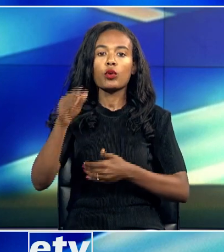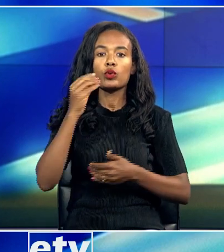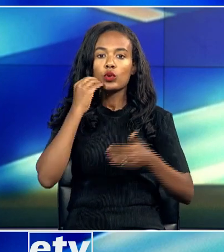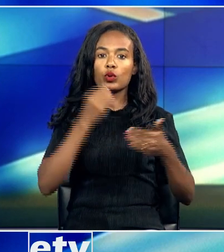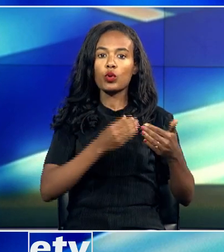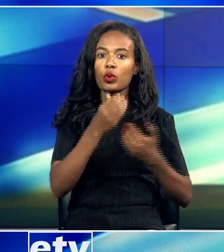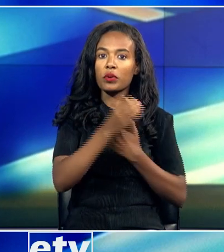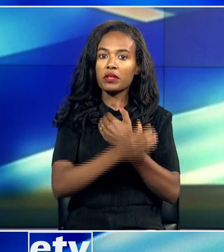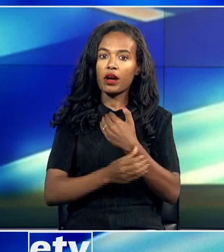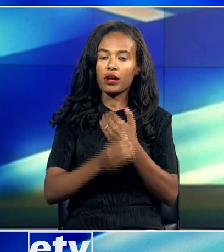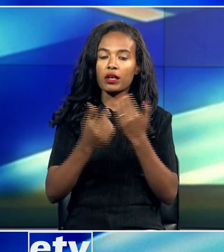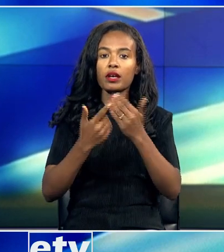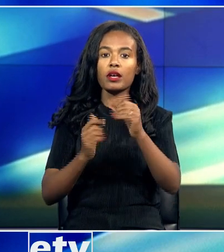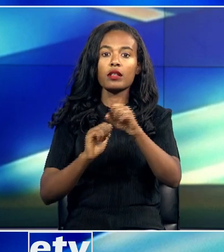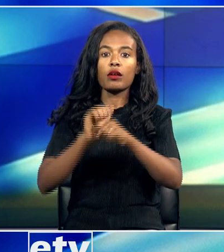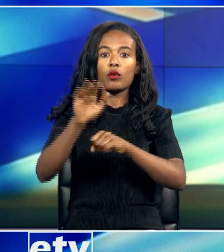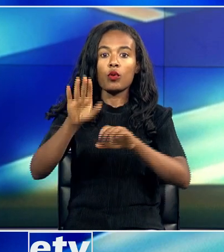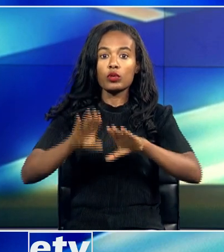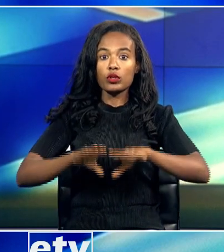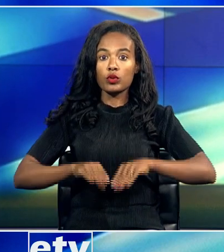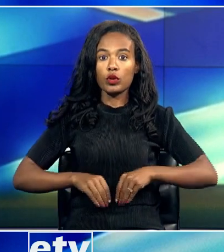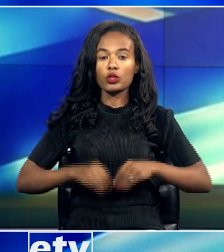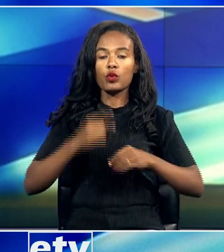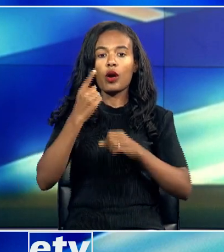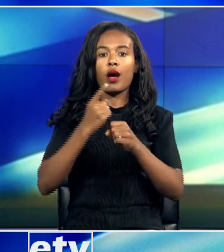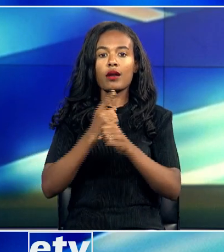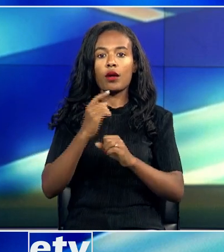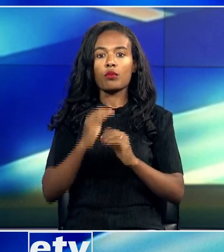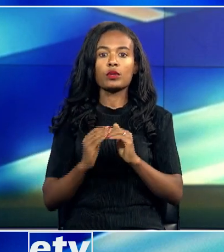ሀገር። ይሄ ተልእኮ ሰጥቷቸው ከአንድ ዓመት በላይ